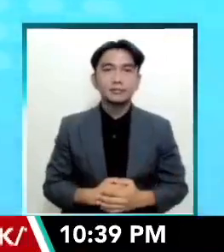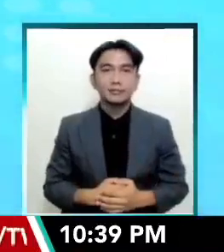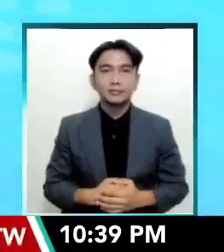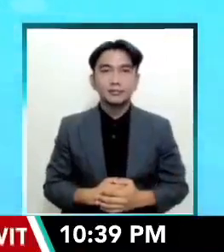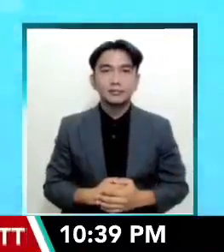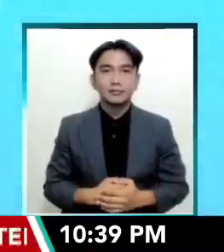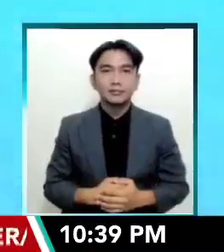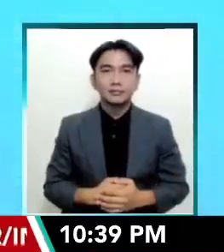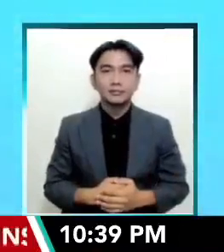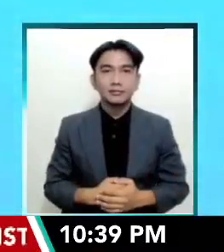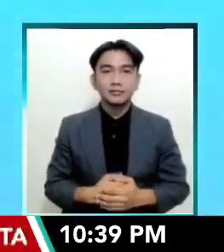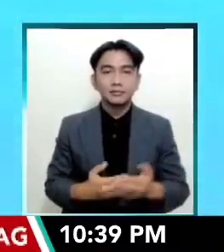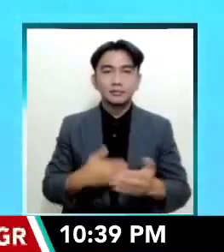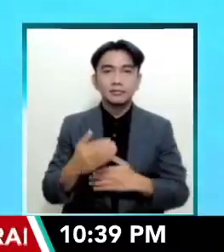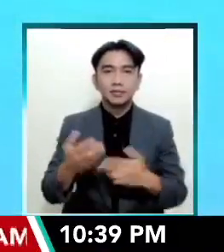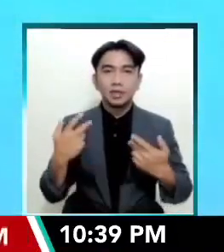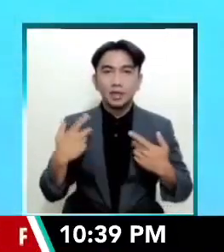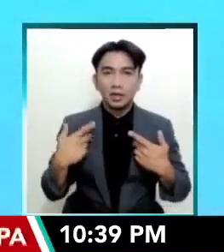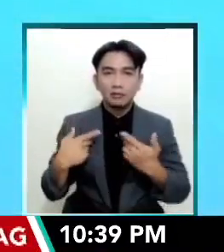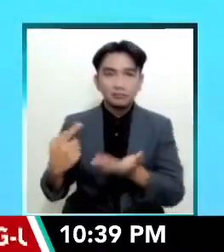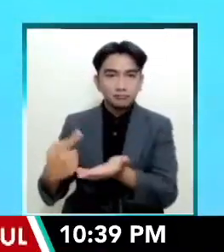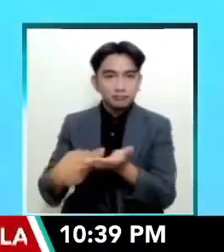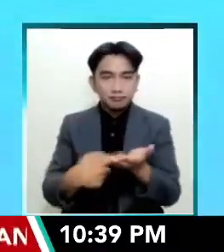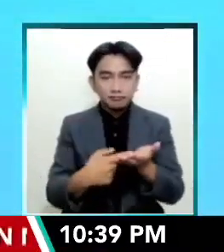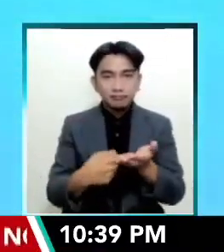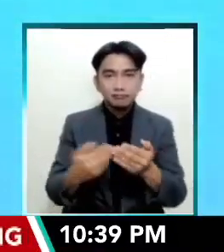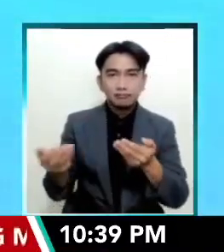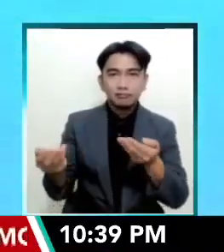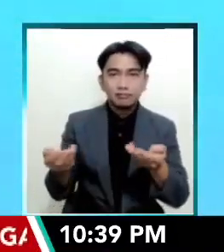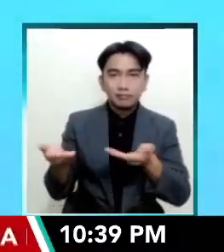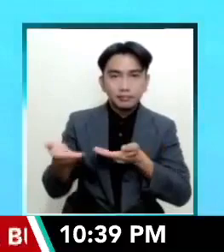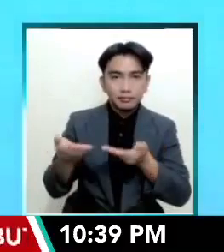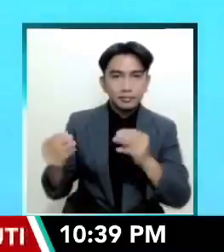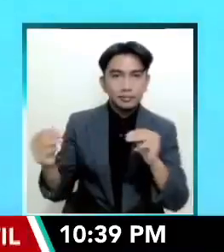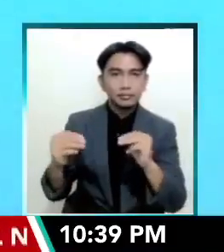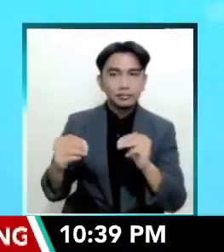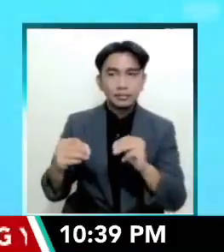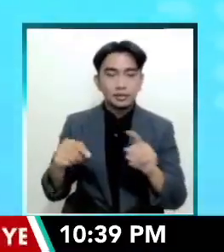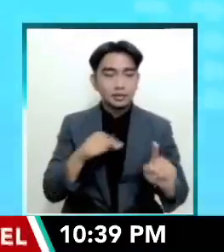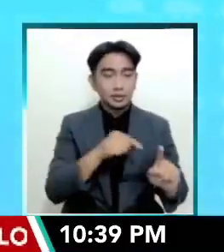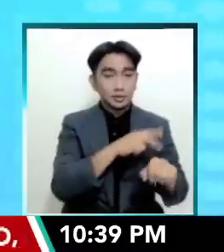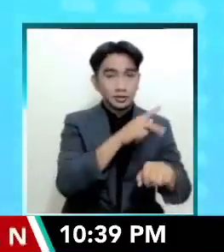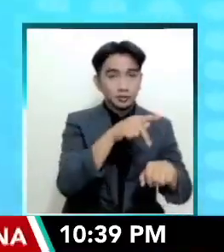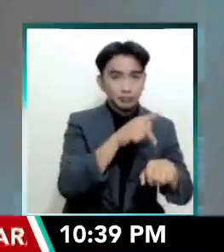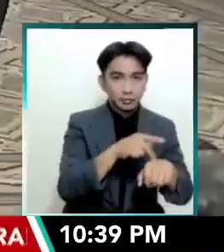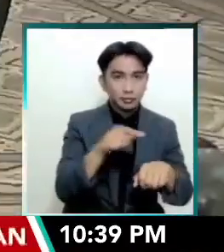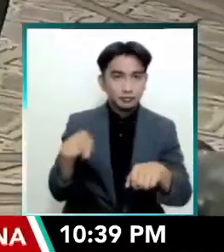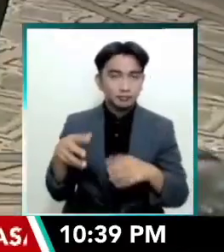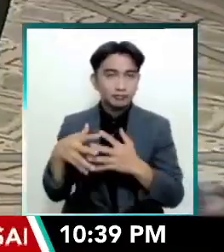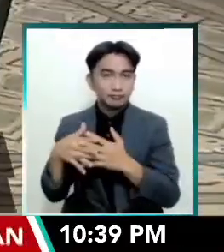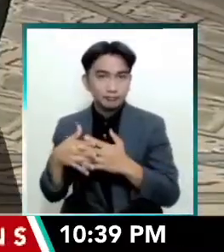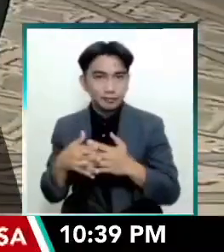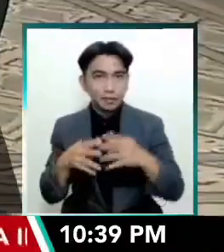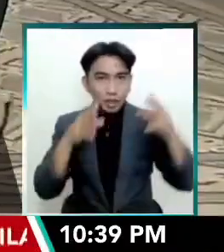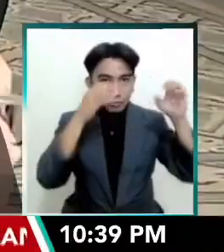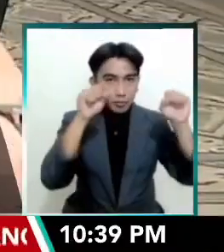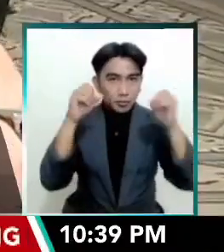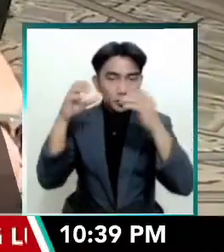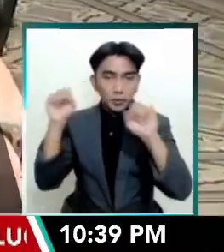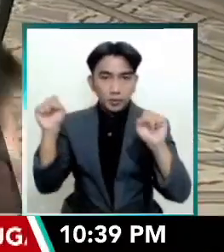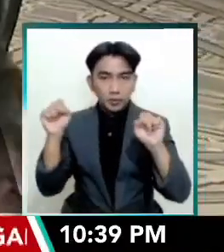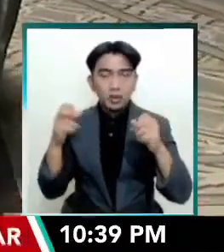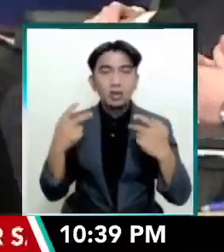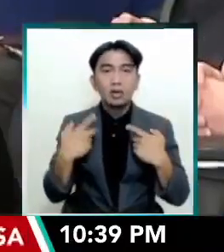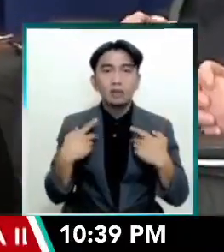Magkakaroon ng bilateral meeting sina Pangulong Bongbong Marcos at U.S. President Joe Biden sa Mayo. Ayon sa White House, magpupulong ang